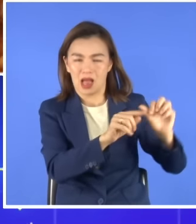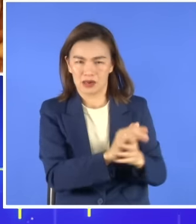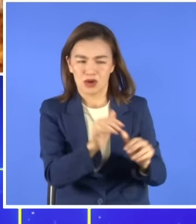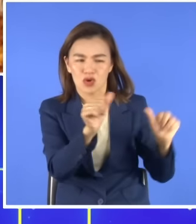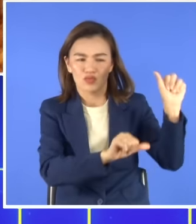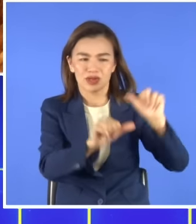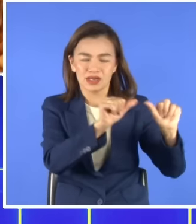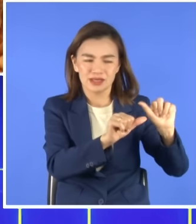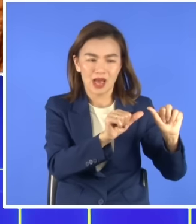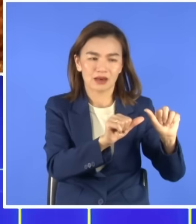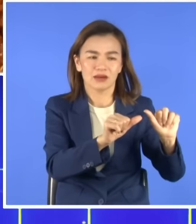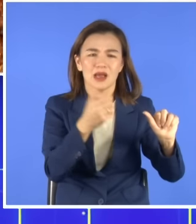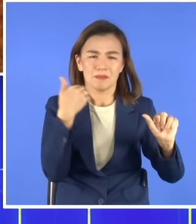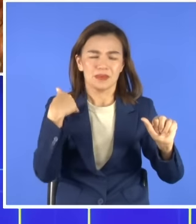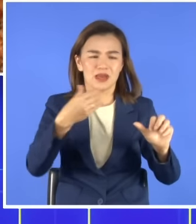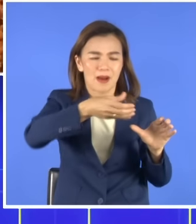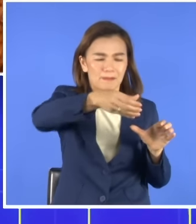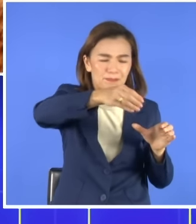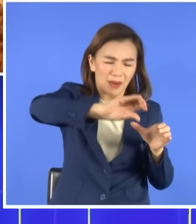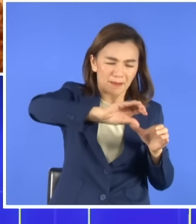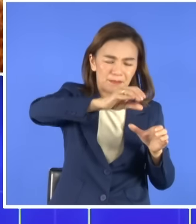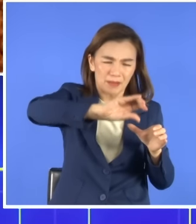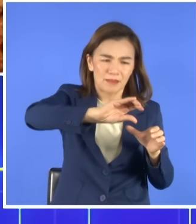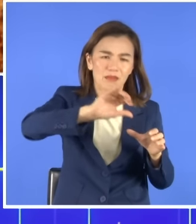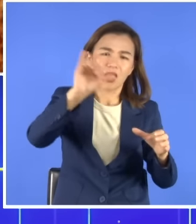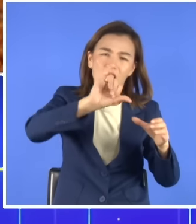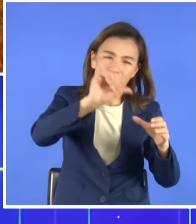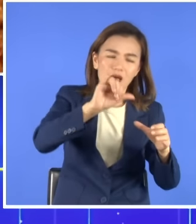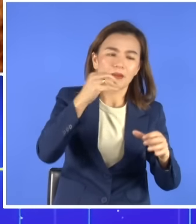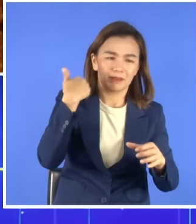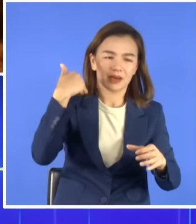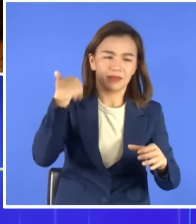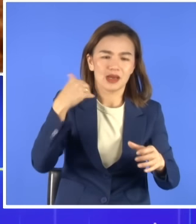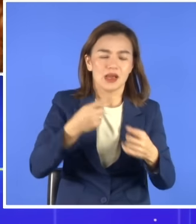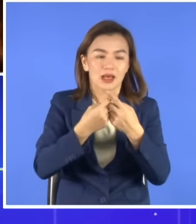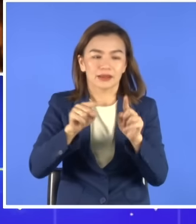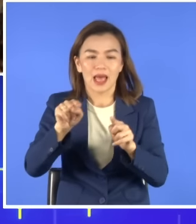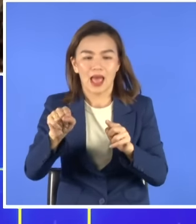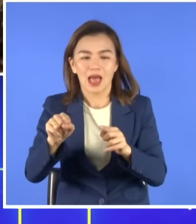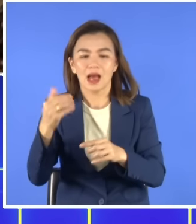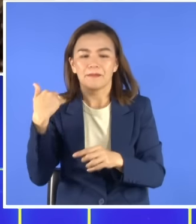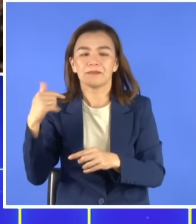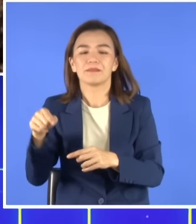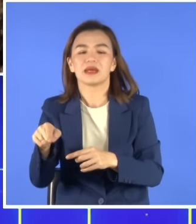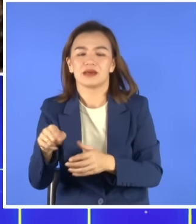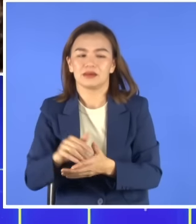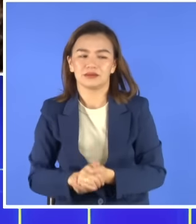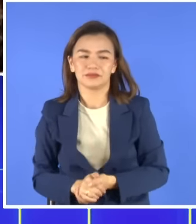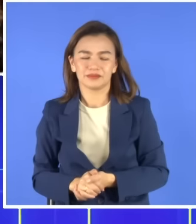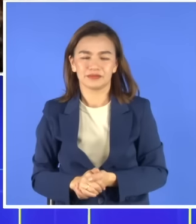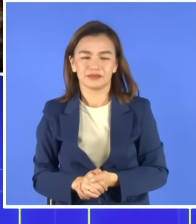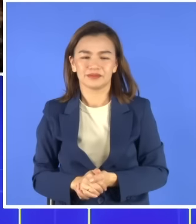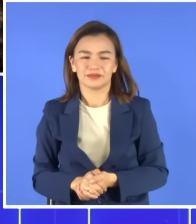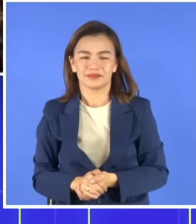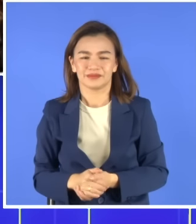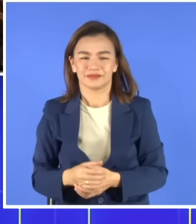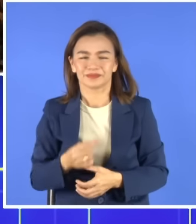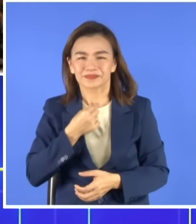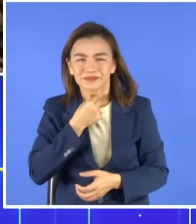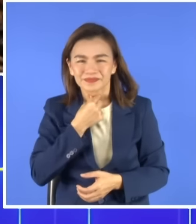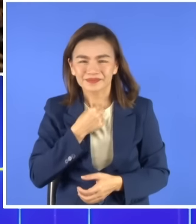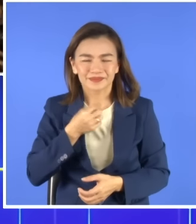นะหรอคะมีตัวปลอมหรอเอาเฉพาะกลิ่นมาว่าอย่างงั้นออแต่อนี้ก็ใส่ไปทั้งตัวเคยเคยได้ยินอยู่ค่ะเนี่ยกลืนน้ำลายเป็นครั้งที่ 8แล้วเนี่ย